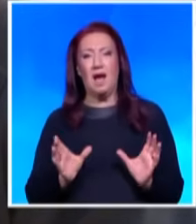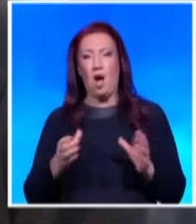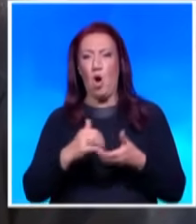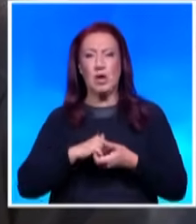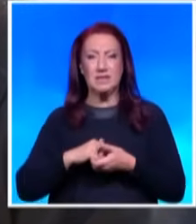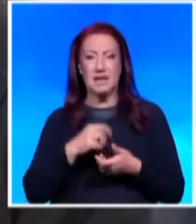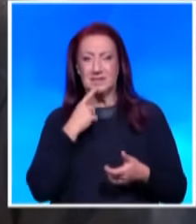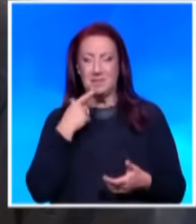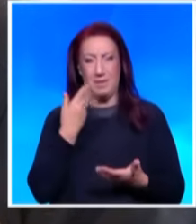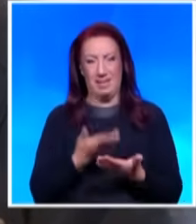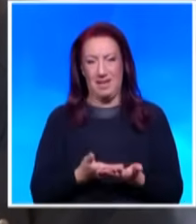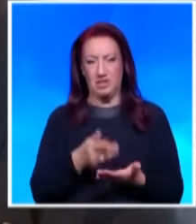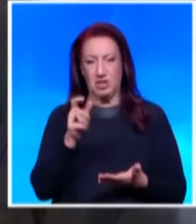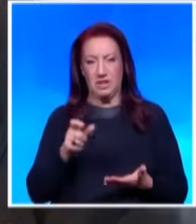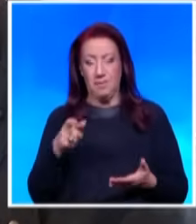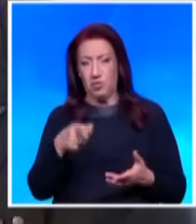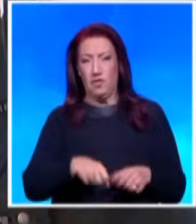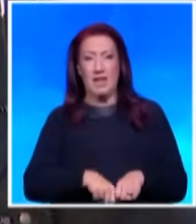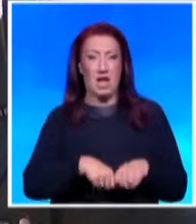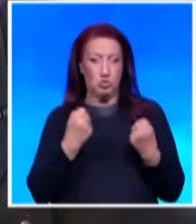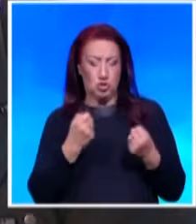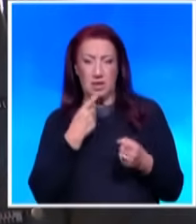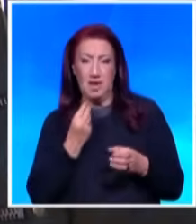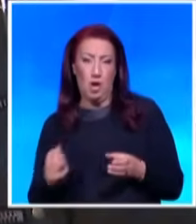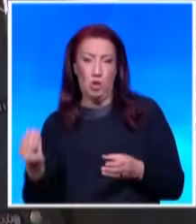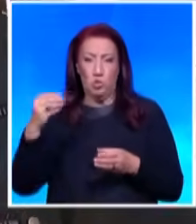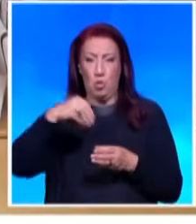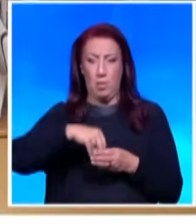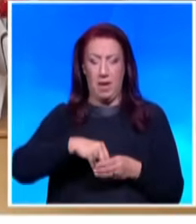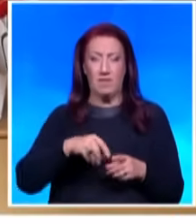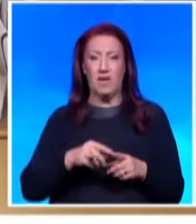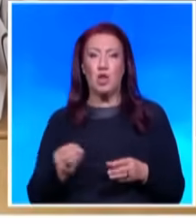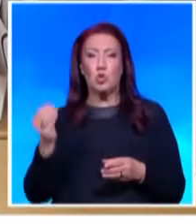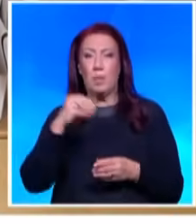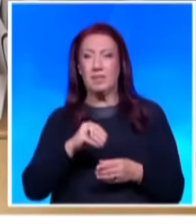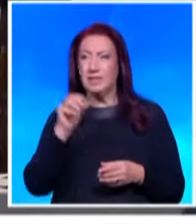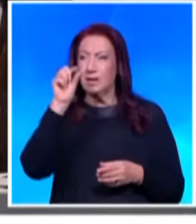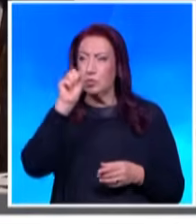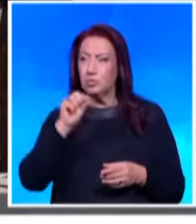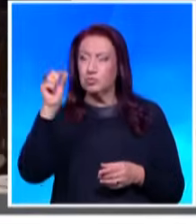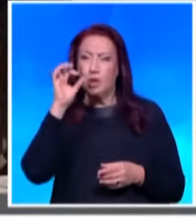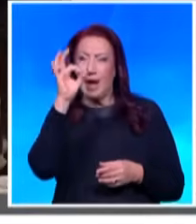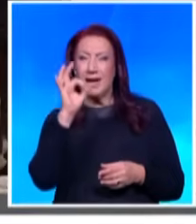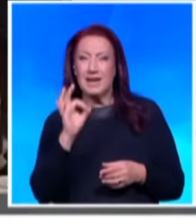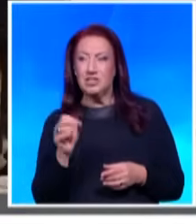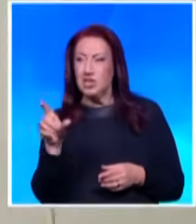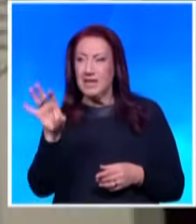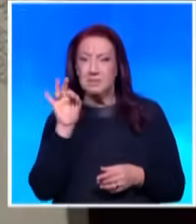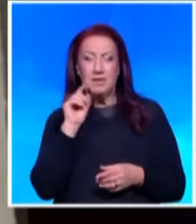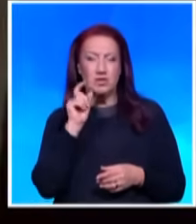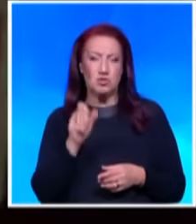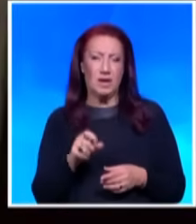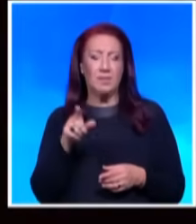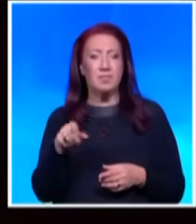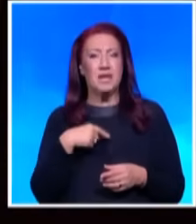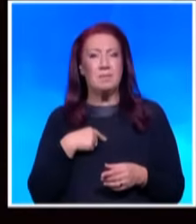добавя допълнително преференция. Но това не променя крайния резултат, така че има разминаване в преференциите, но